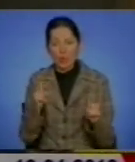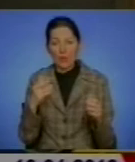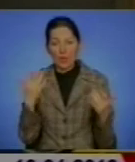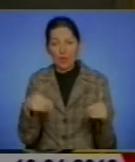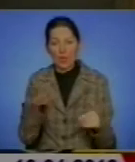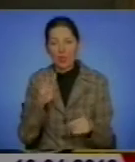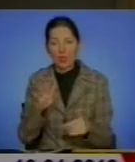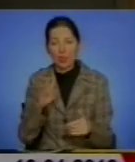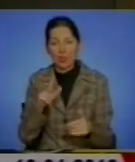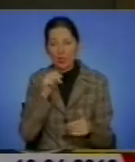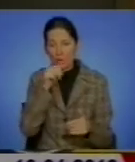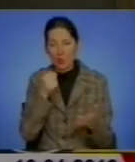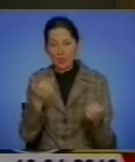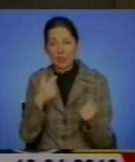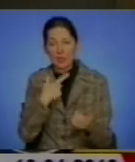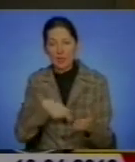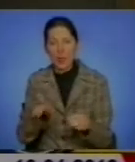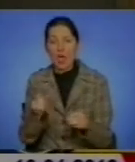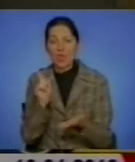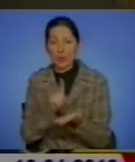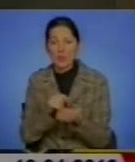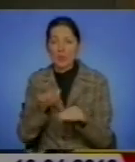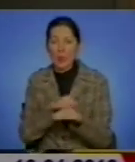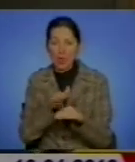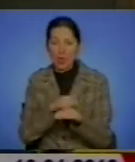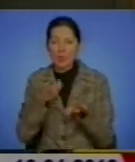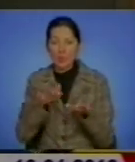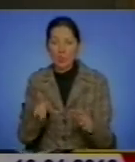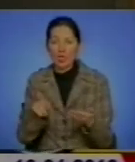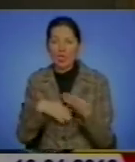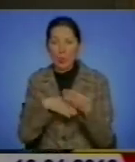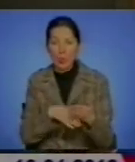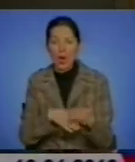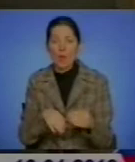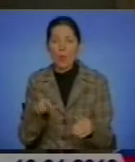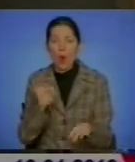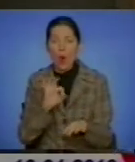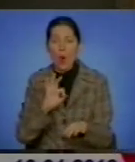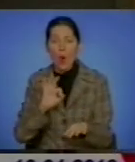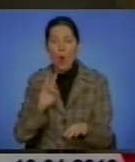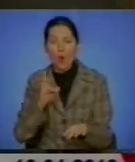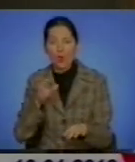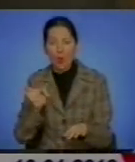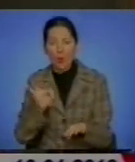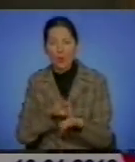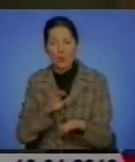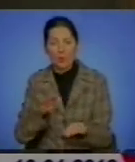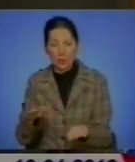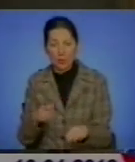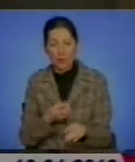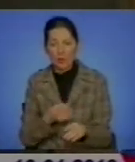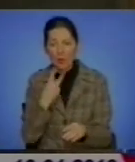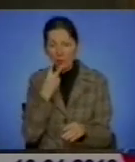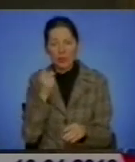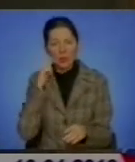себе зобов'язання такої благодійної місії, ми допомагаємо онкохворим діткам. От і цьогорічний фестиваль, він не є винятком, ви почуєте, побачите.